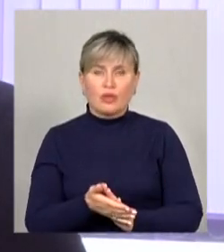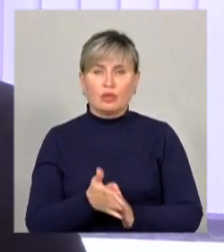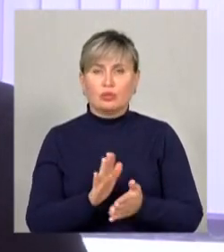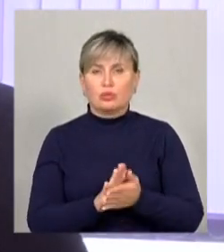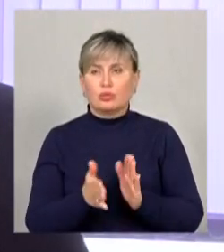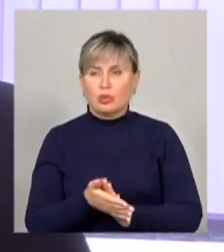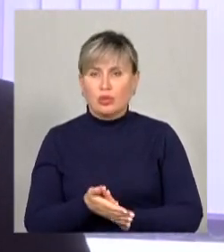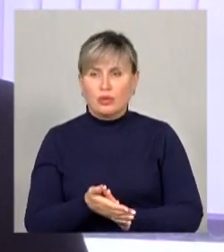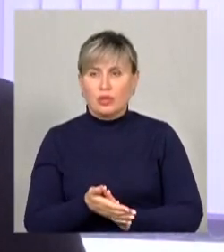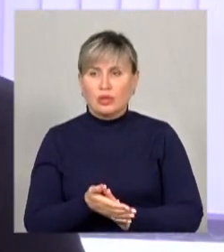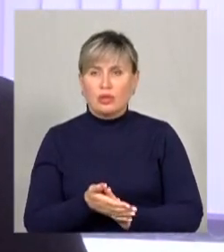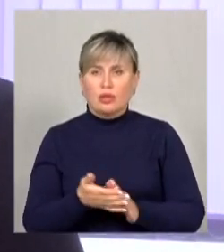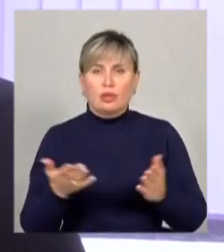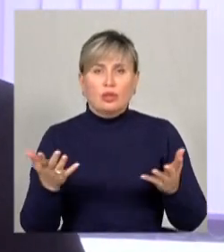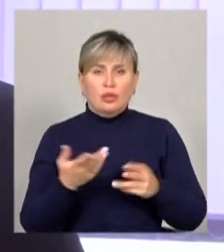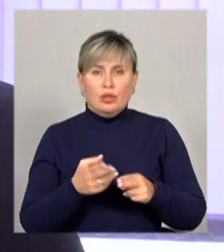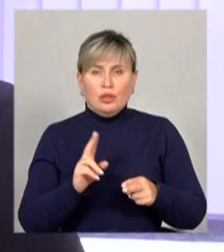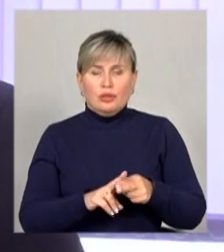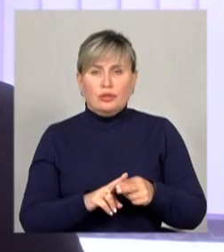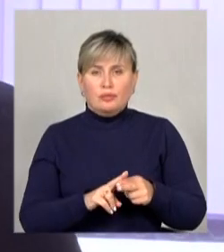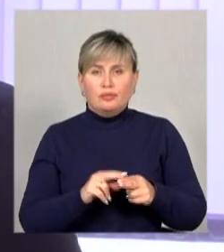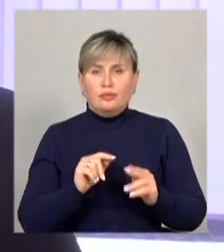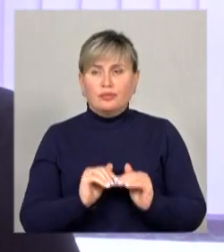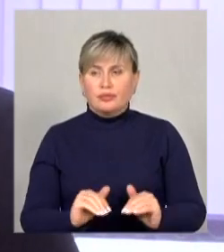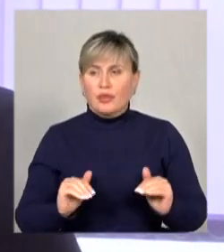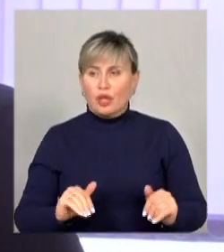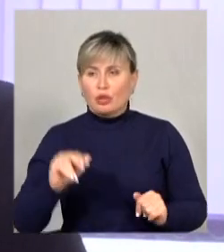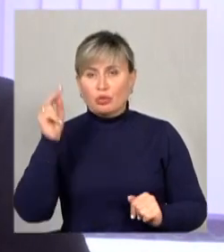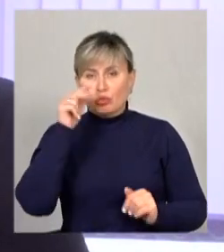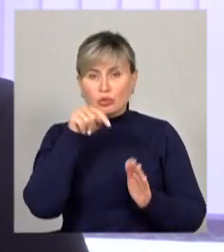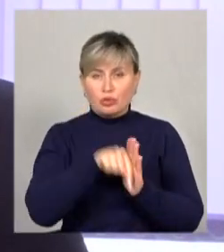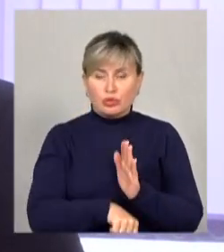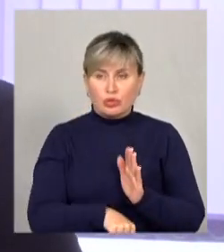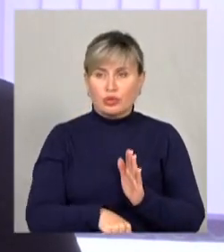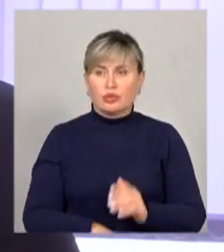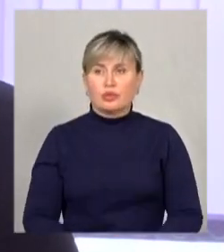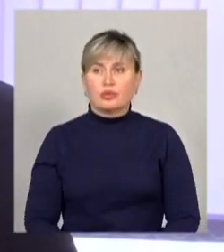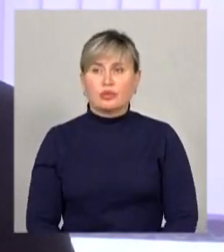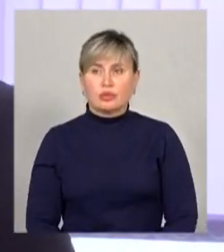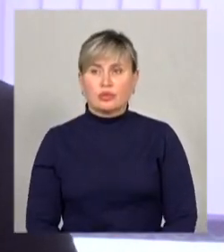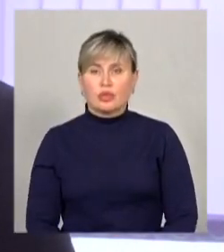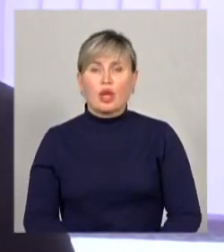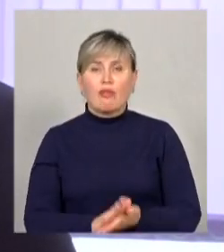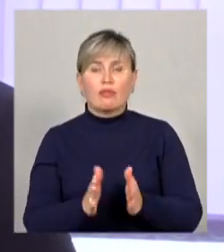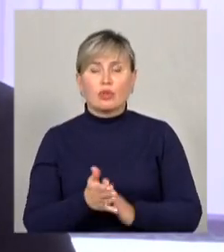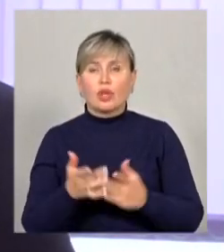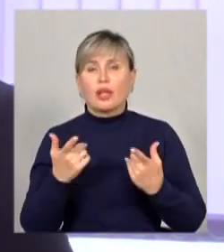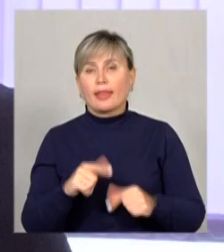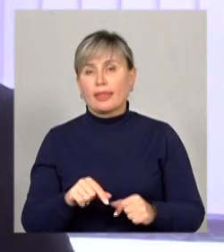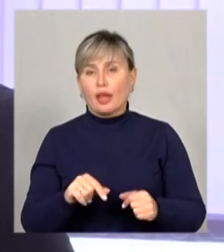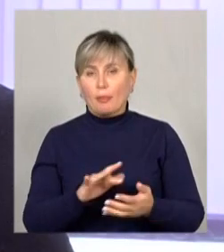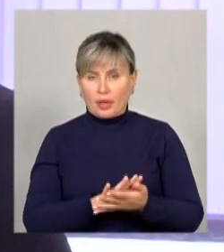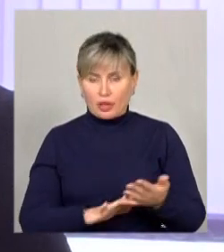условиями, в которых детки учатся, в условиях, где они